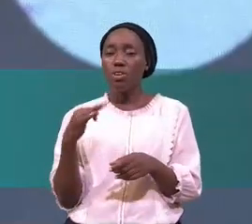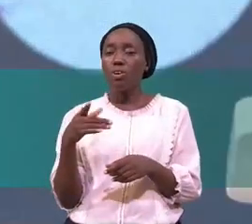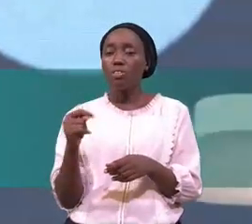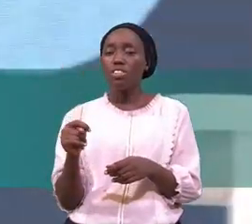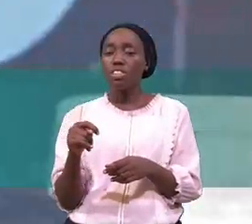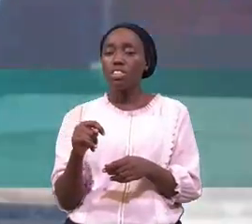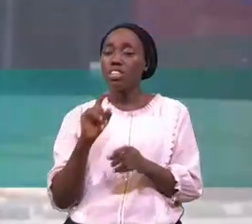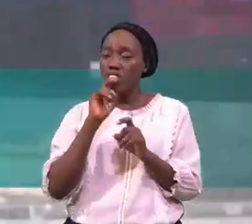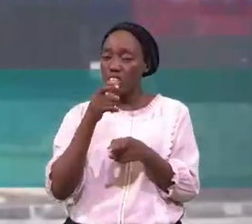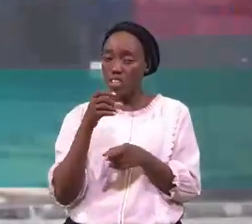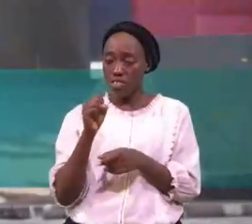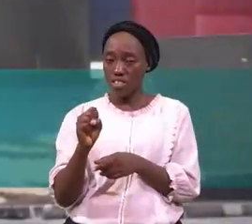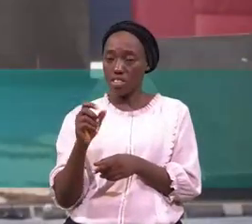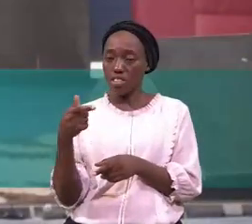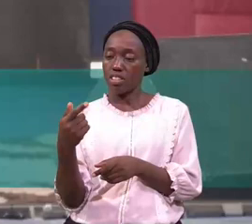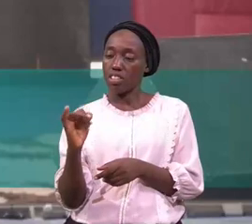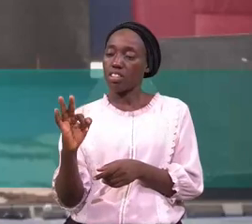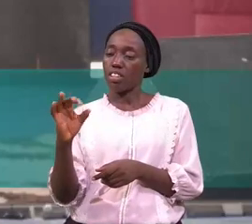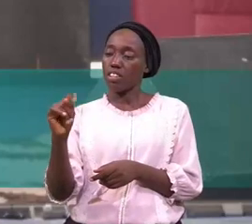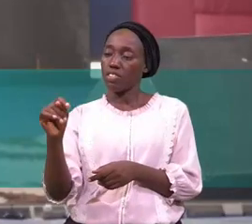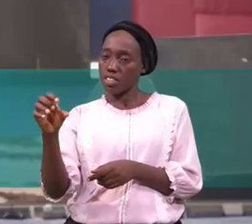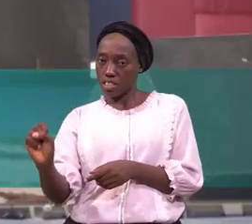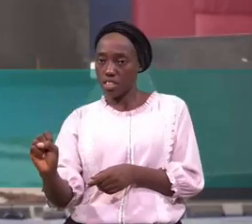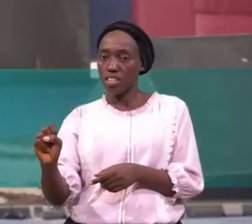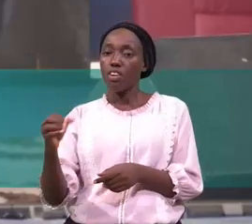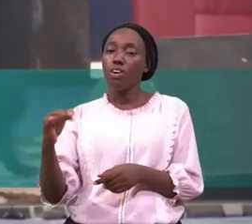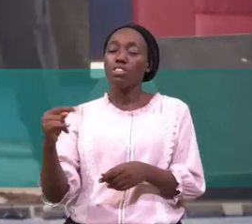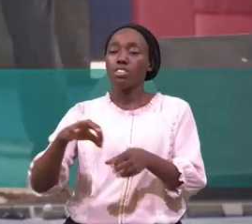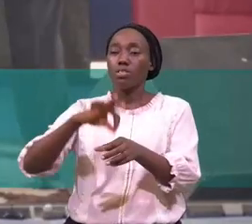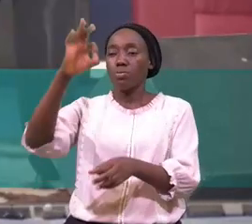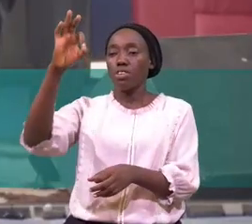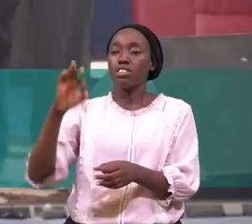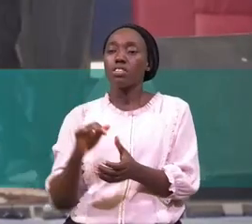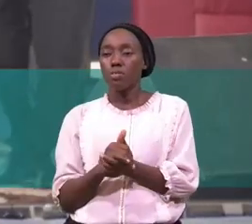Deuxièmement, poursuivre avec persévérance les dons de l'Esprit.